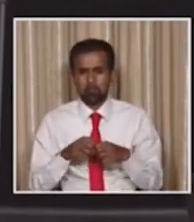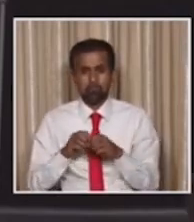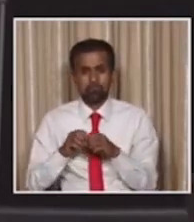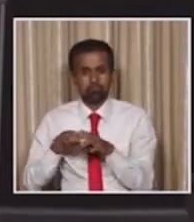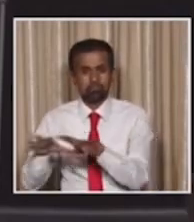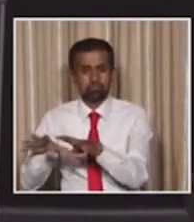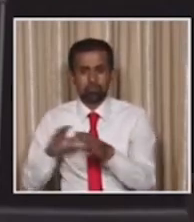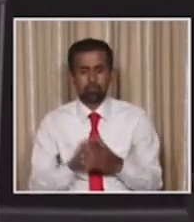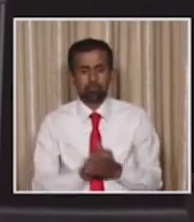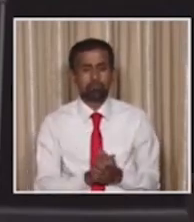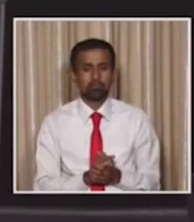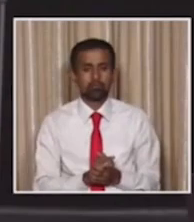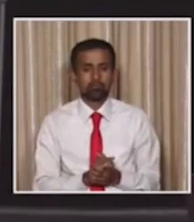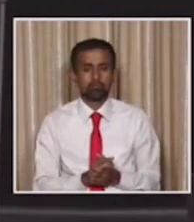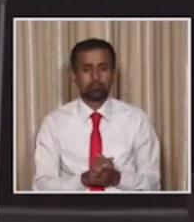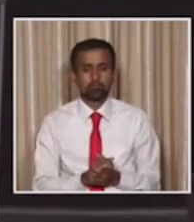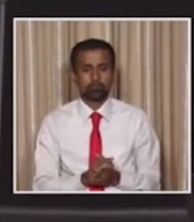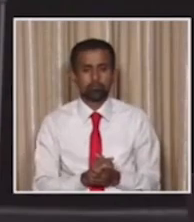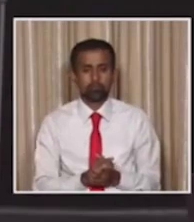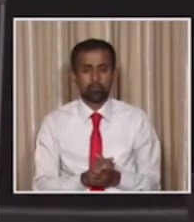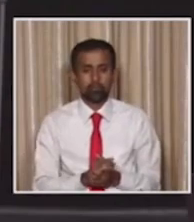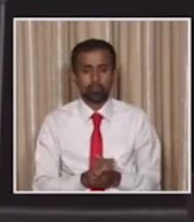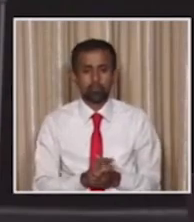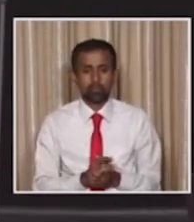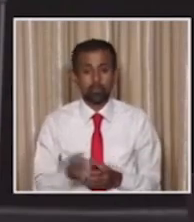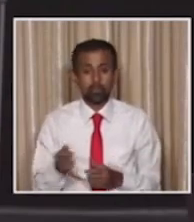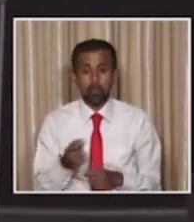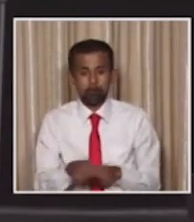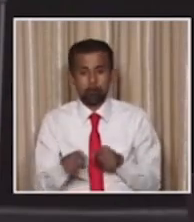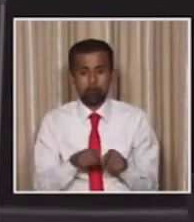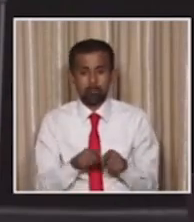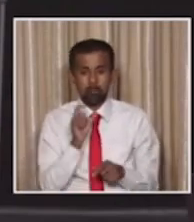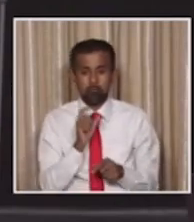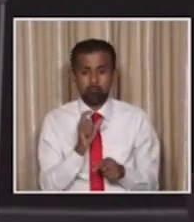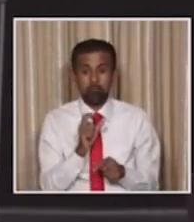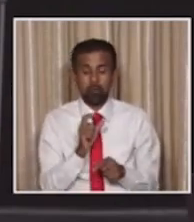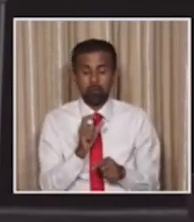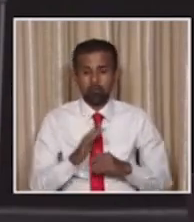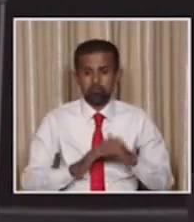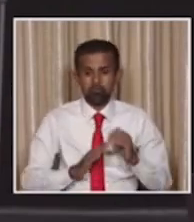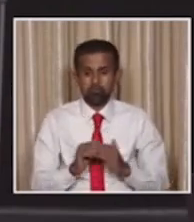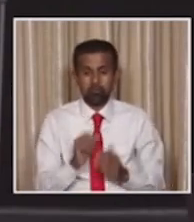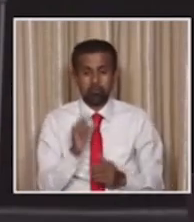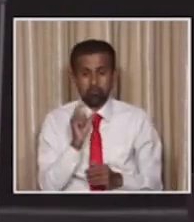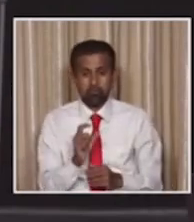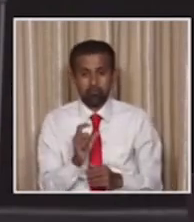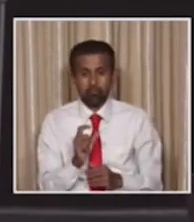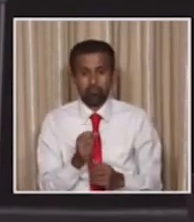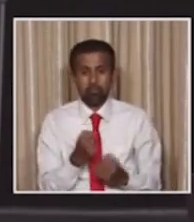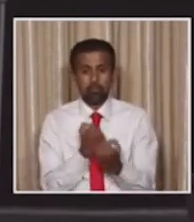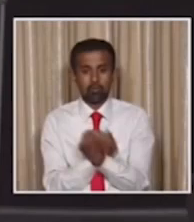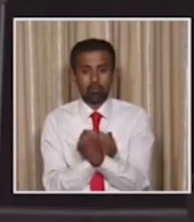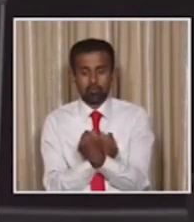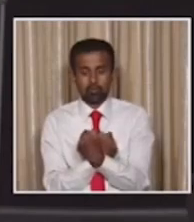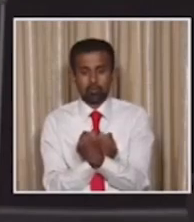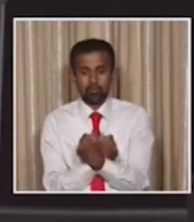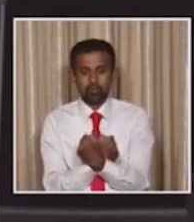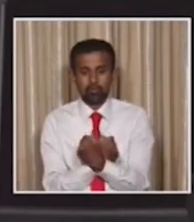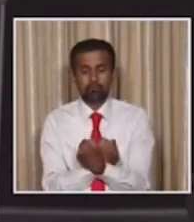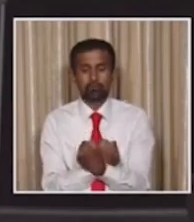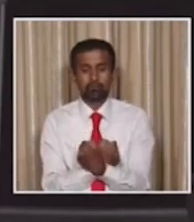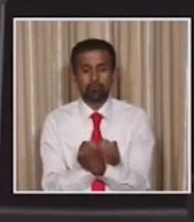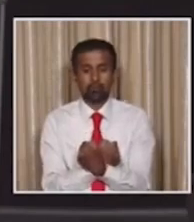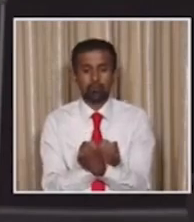அவர்களுக்கு உபாயமாக பயன்படுத்திக் கொண்டு அவர்களுடைய தொழிற்சங்க பிரச்சனையையும் போலீஸ் நிலையங்களுக்கு தெரிவிக்கக்கூடிய ஒரு கேவலமான நிலைமை